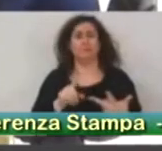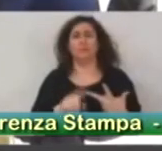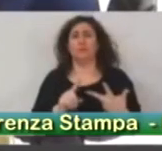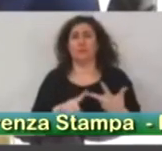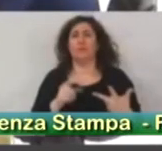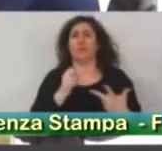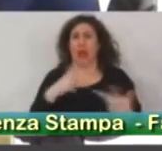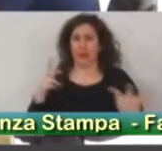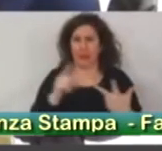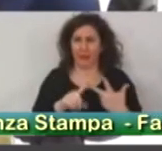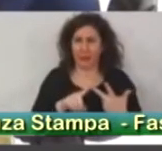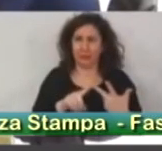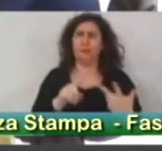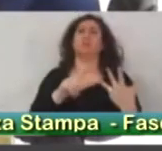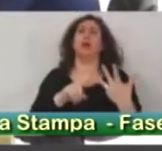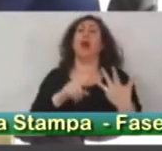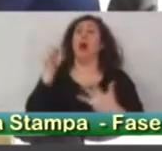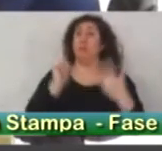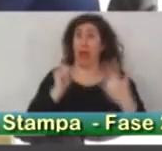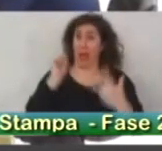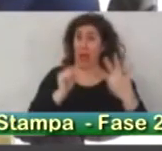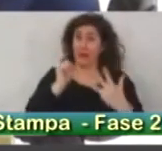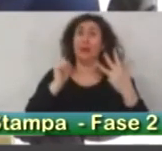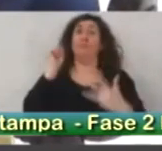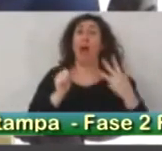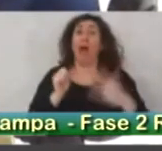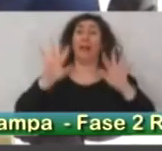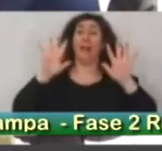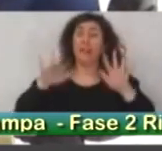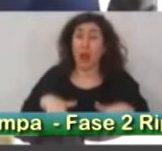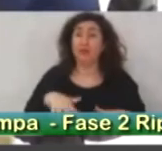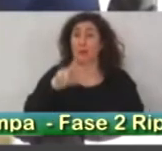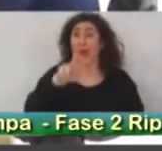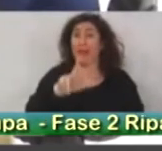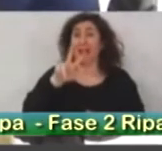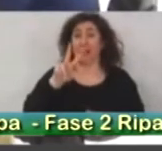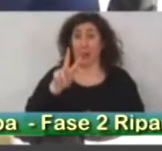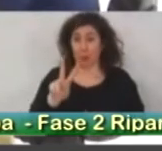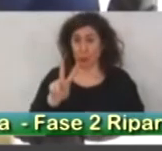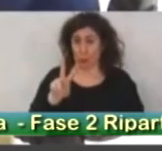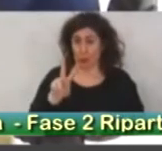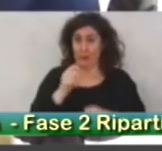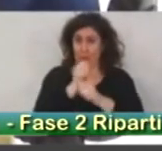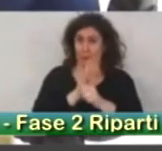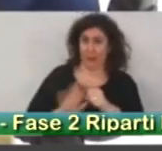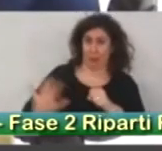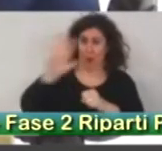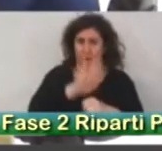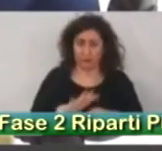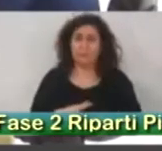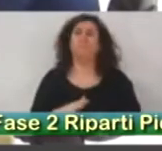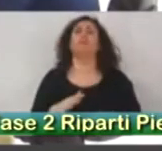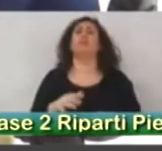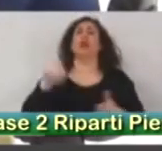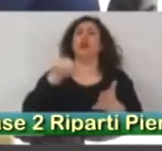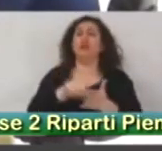i catering, per tutti i bar, che sono 10.032 in Piemonte, per tutti i centri di